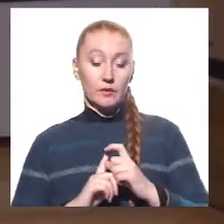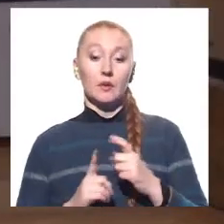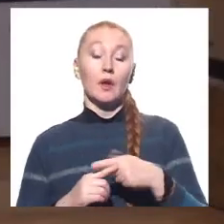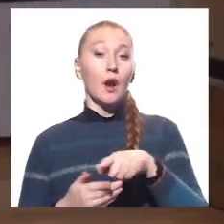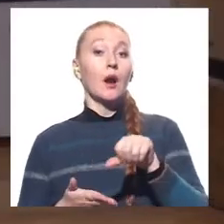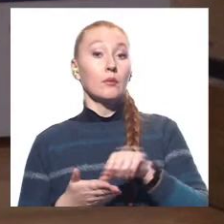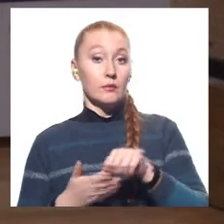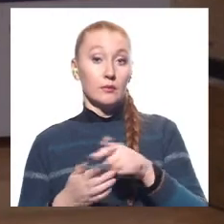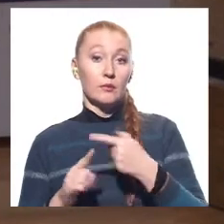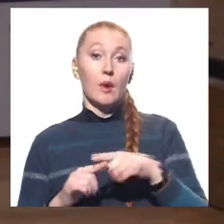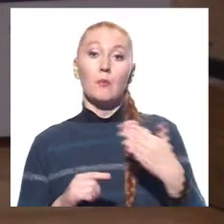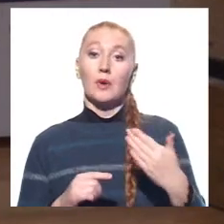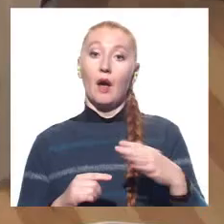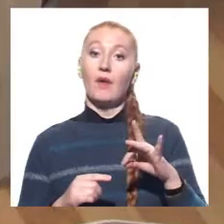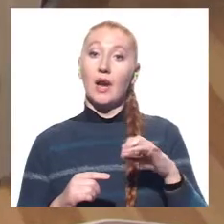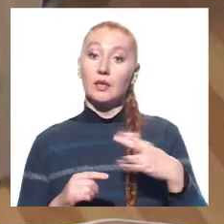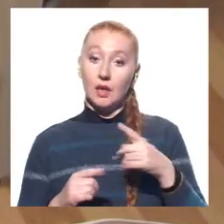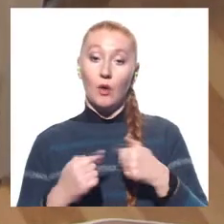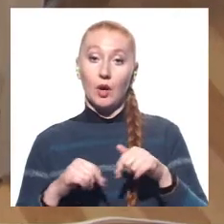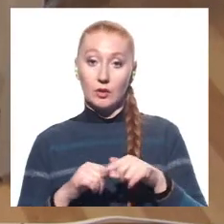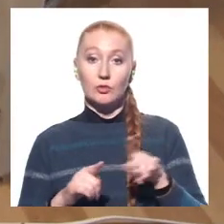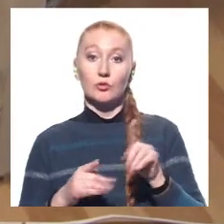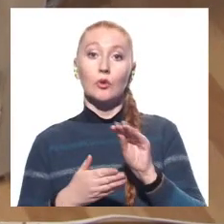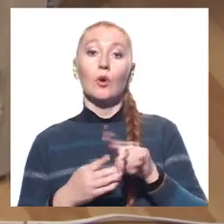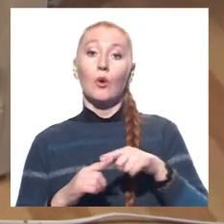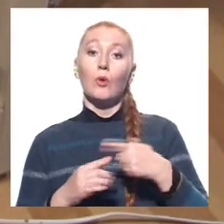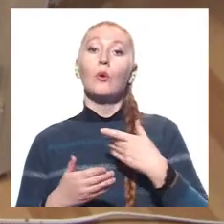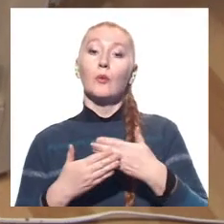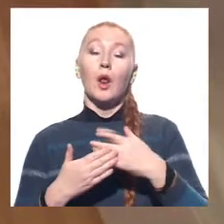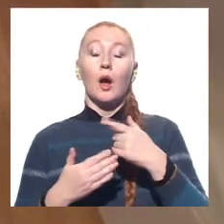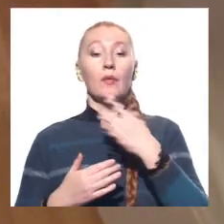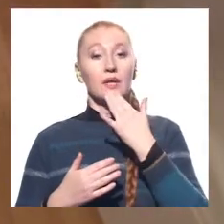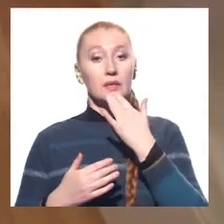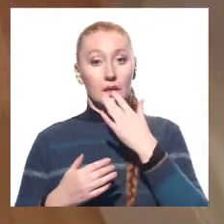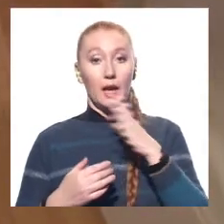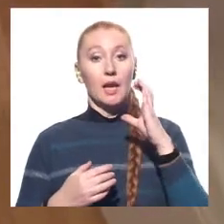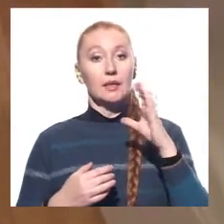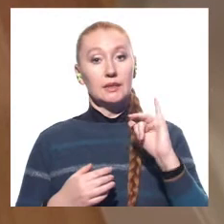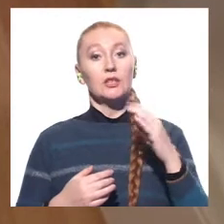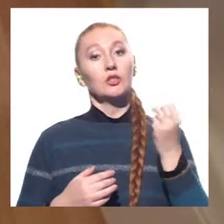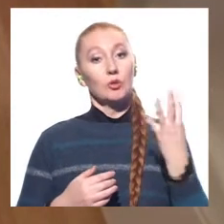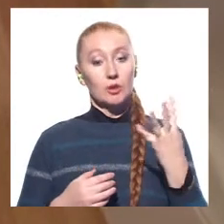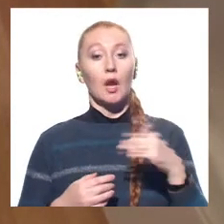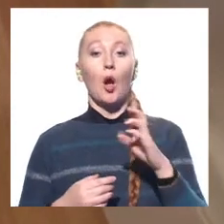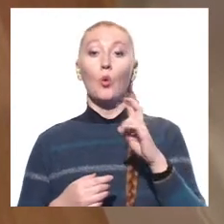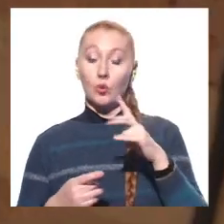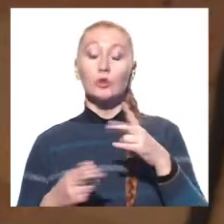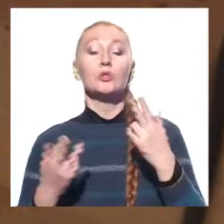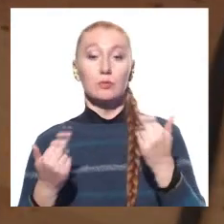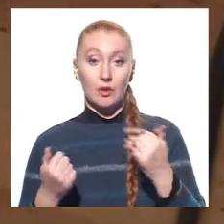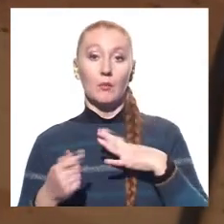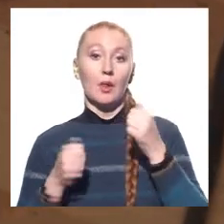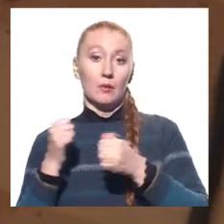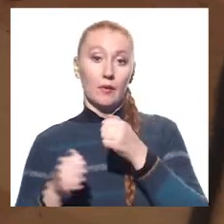Представник української праворадикальної громадської організації, що декларує прихильність до українського націоналізму Сі-14, Андрій Куліш, підтвердив побуття